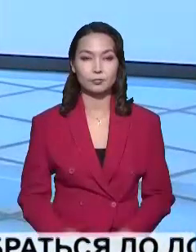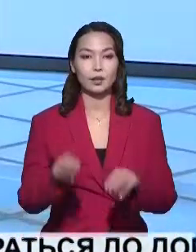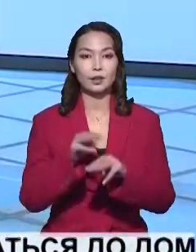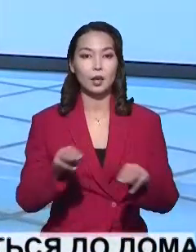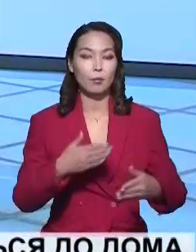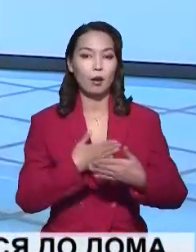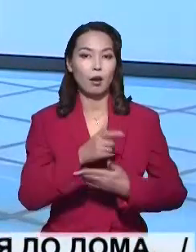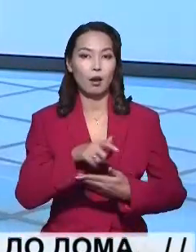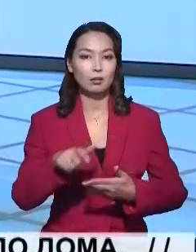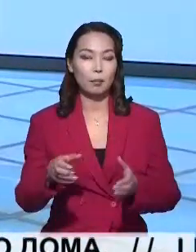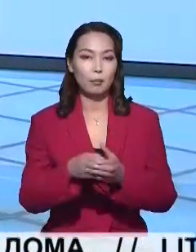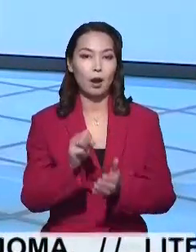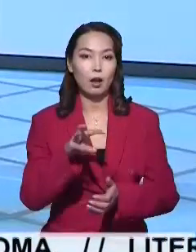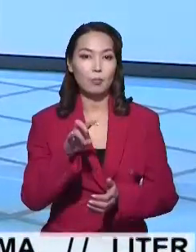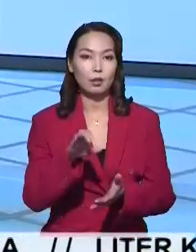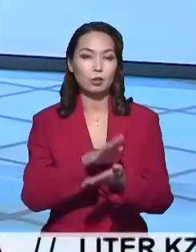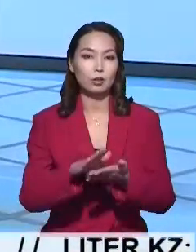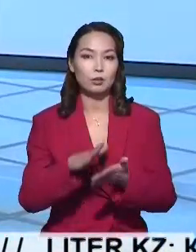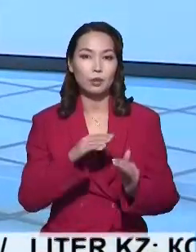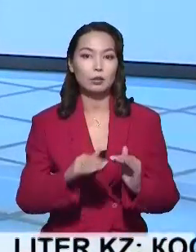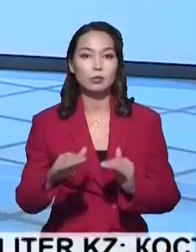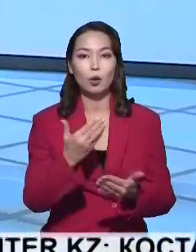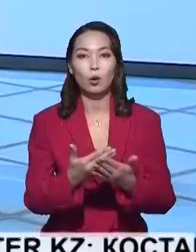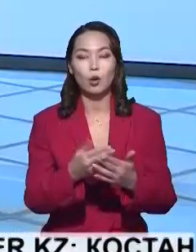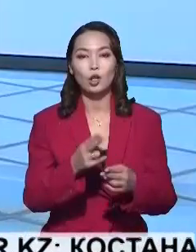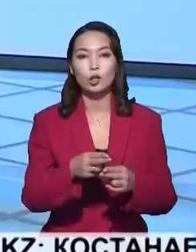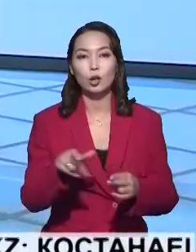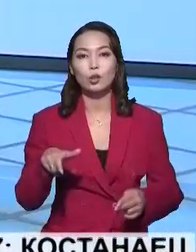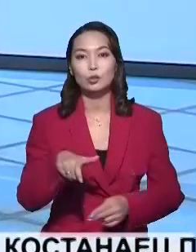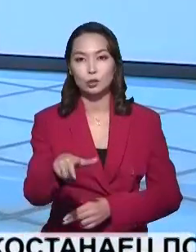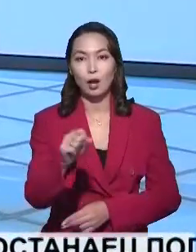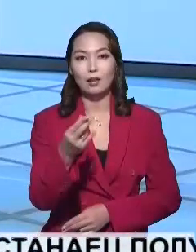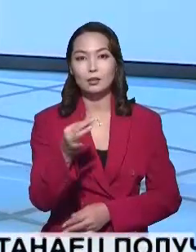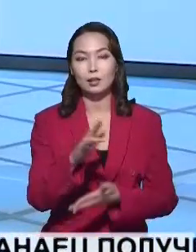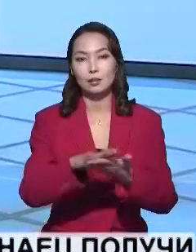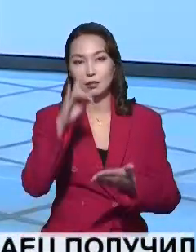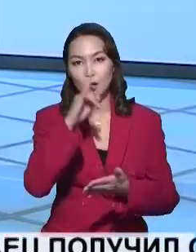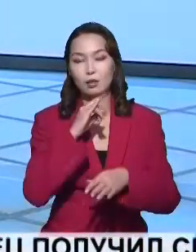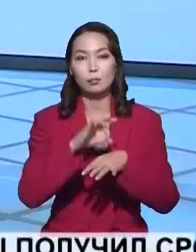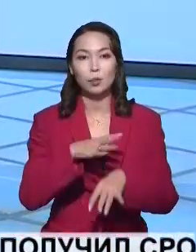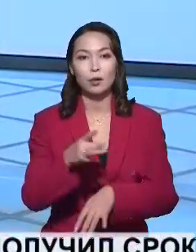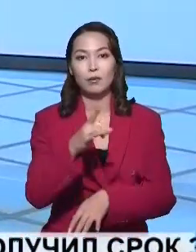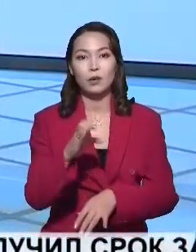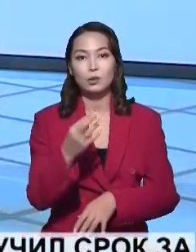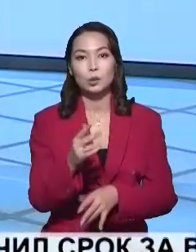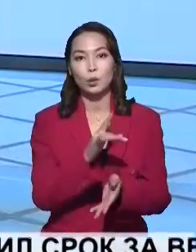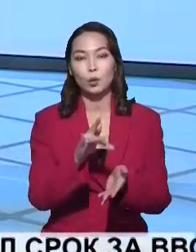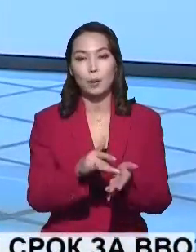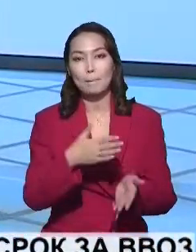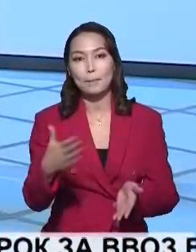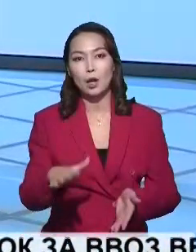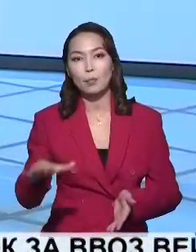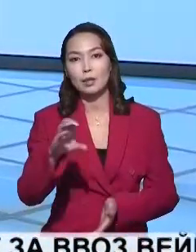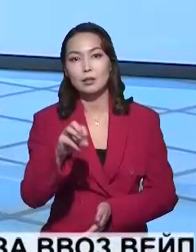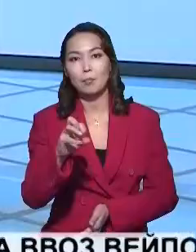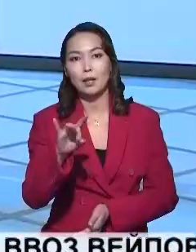Темиртау активисты партии Аманат очистили территорию около железнодорожных путей. Акция «Таза Казахстан» прошла в районе соцгорода к правому берегу